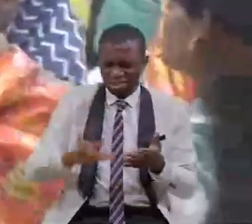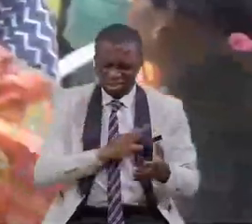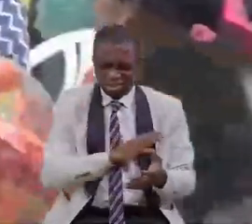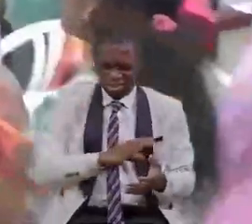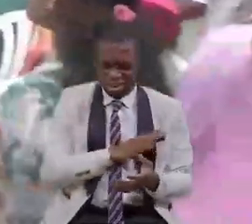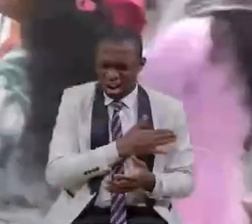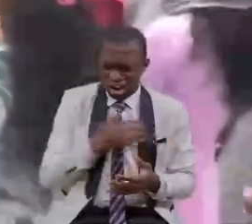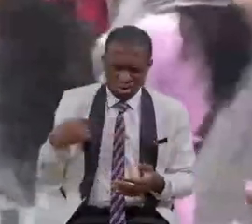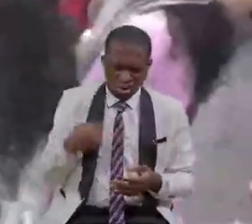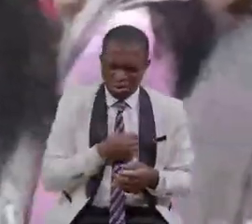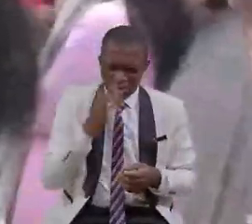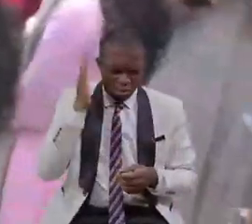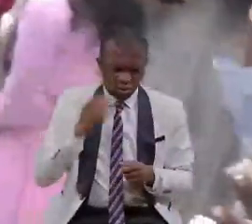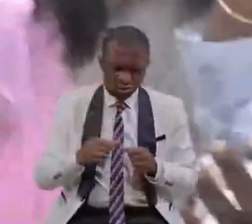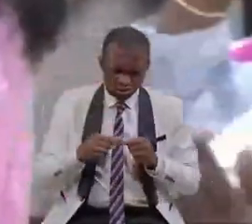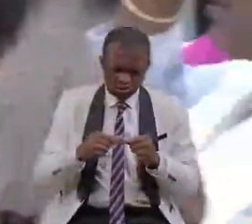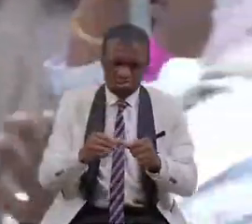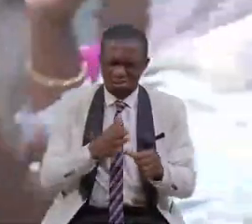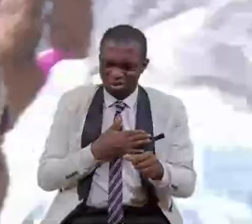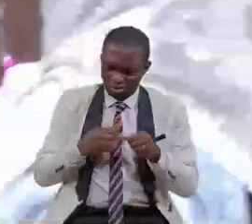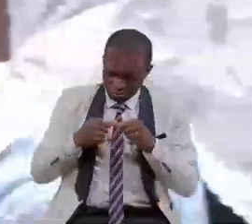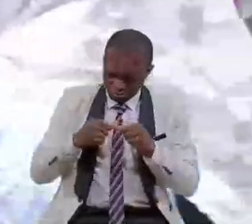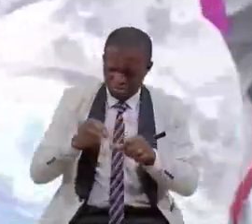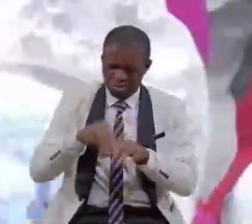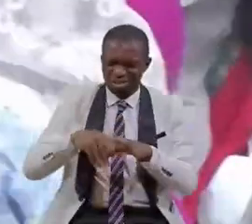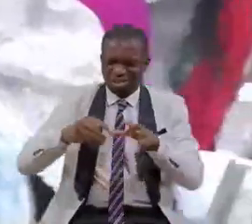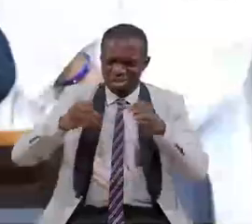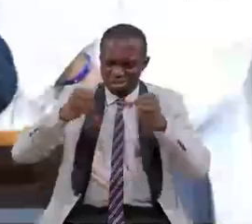pour avancer dans la force du Seigneur.